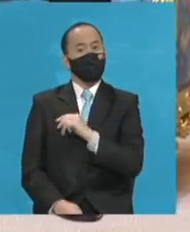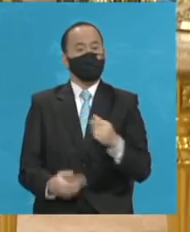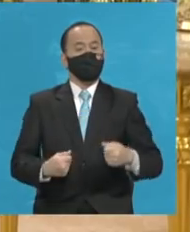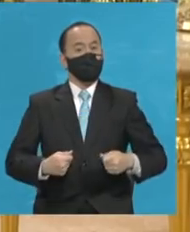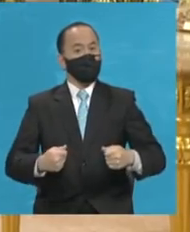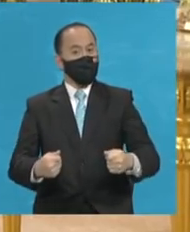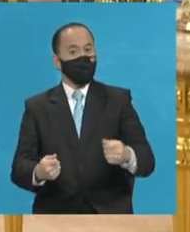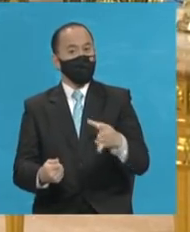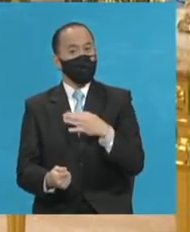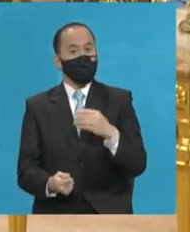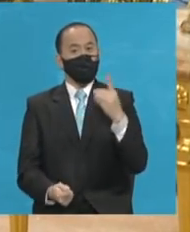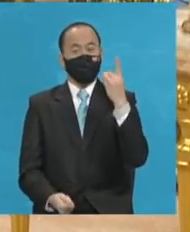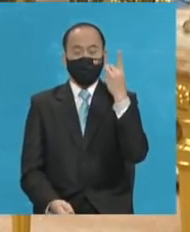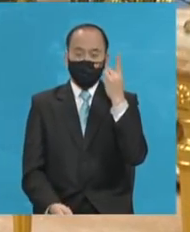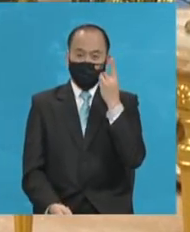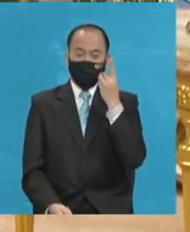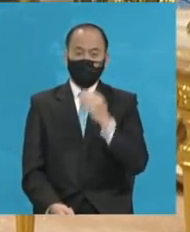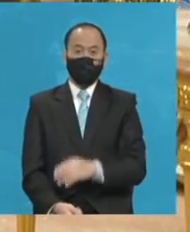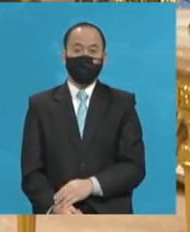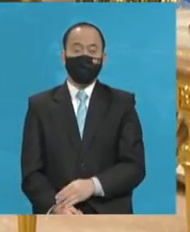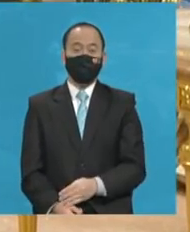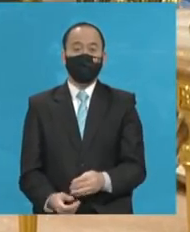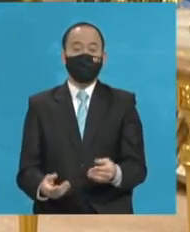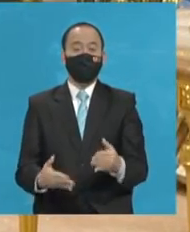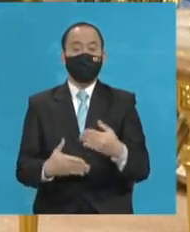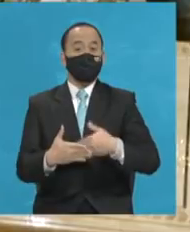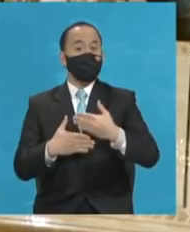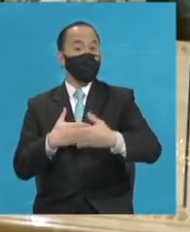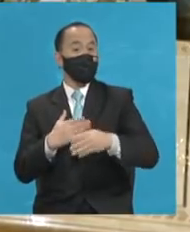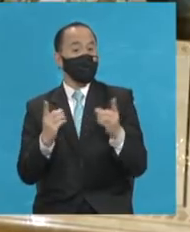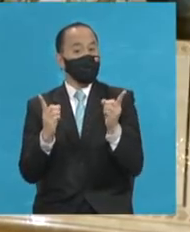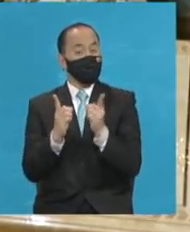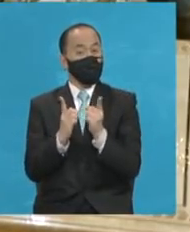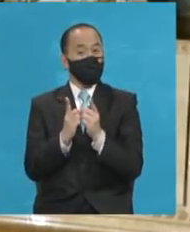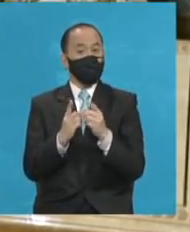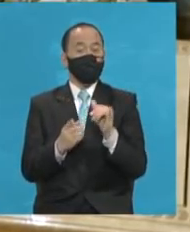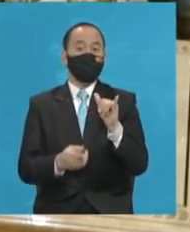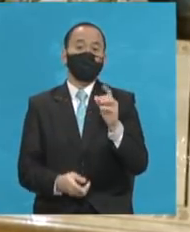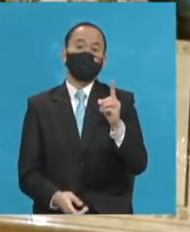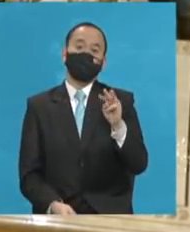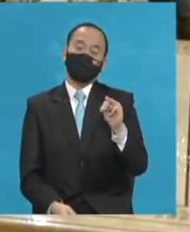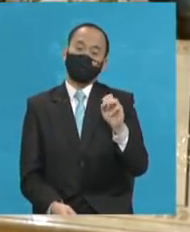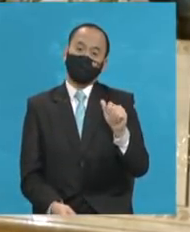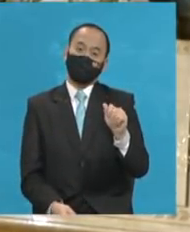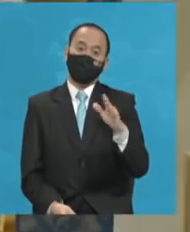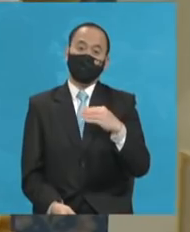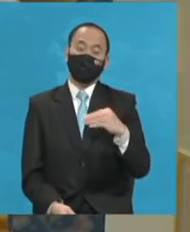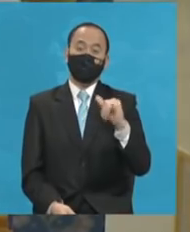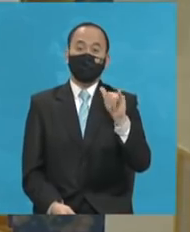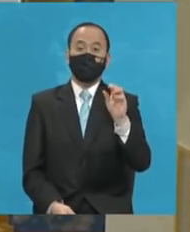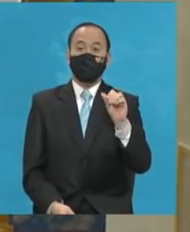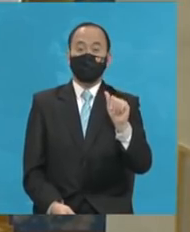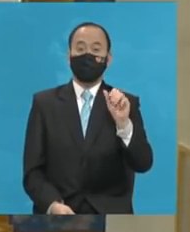selepas majelis menghadap kebawah duli Yang Maha Mulia berangkat bersama yang amat berhormat